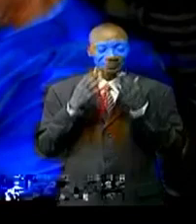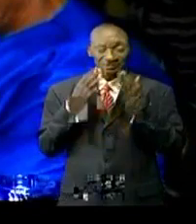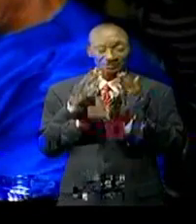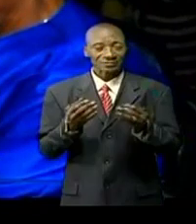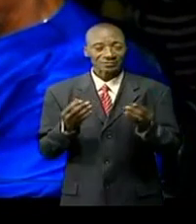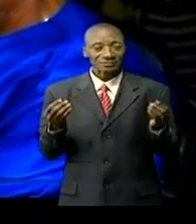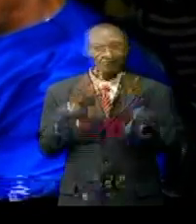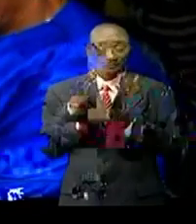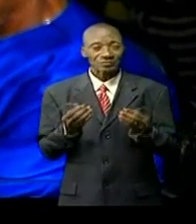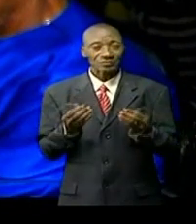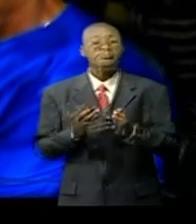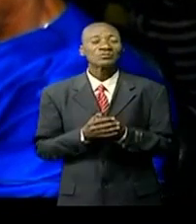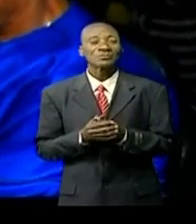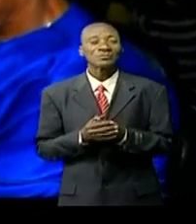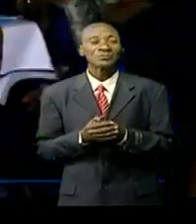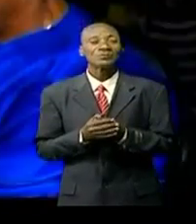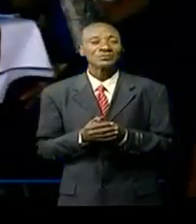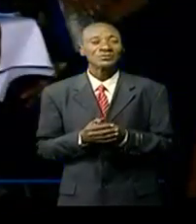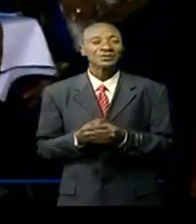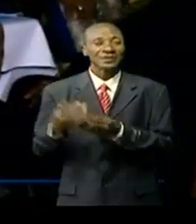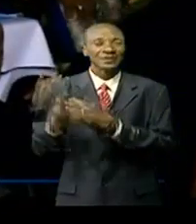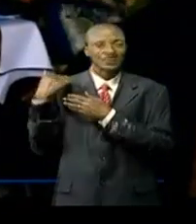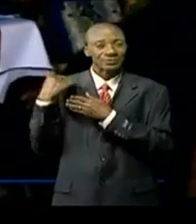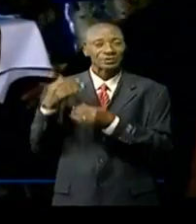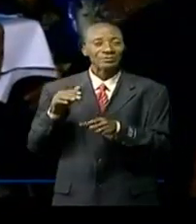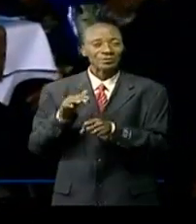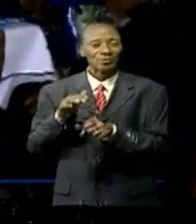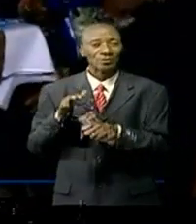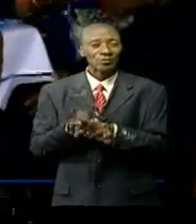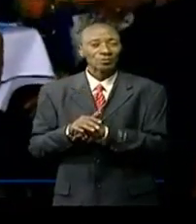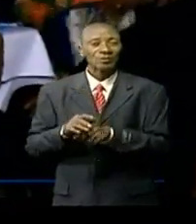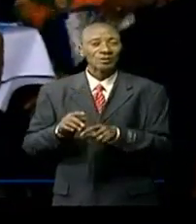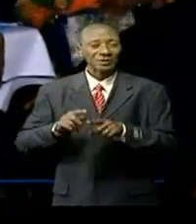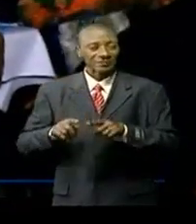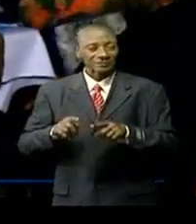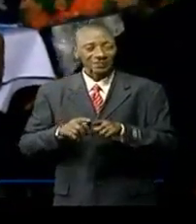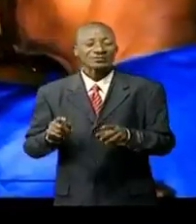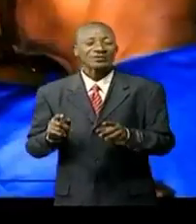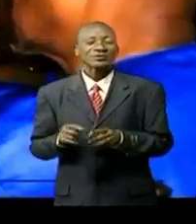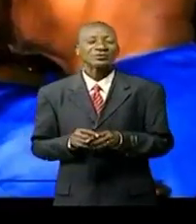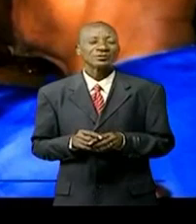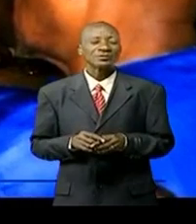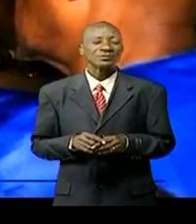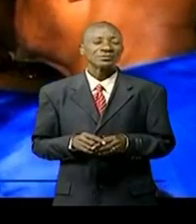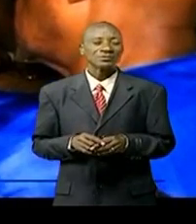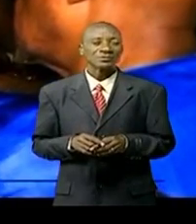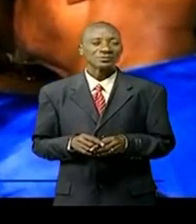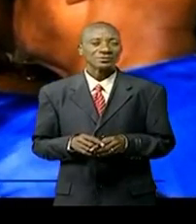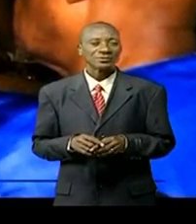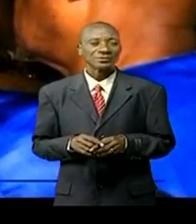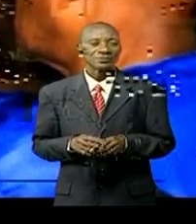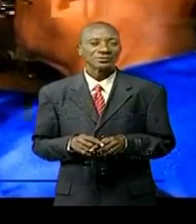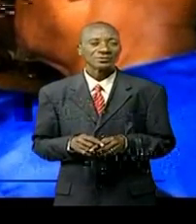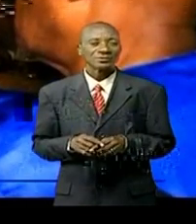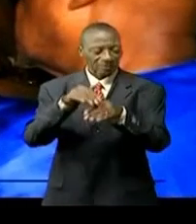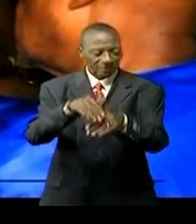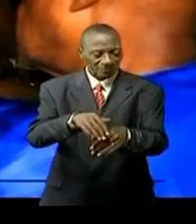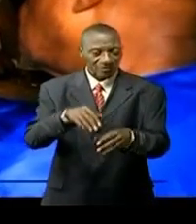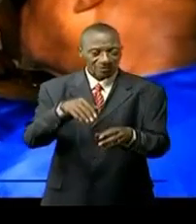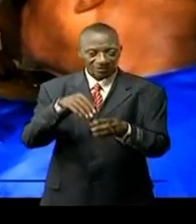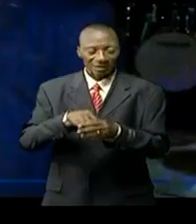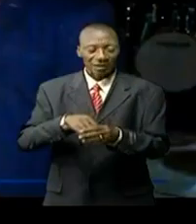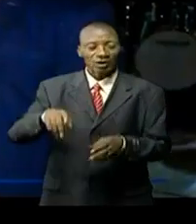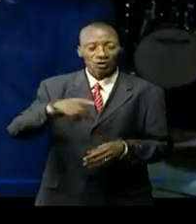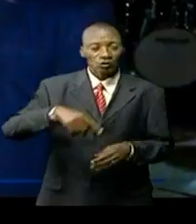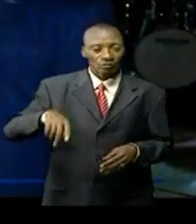cette appréciation. Plusieurs responsables de cet hôpital, notamment le médecin directeur et d'autres maîtres, se sont retrouvés dans la commune de la Gombe